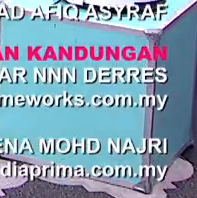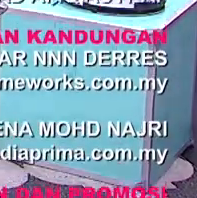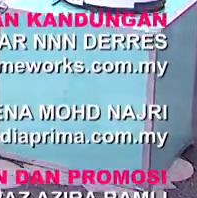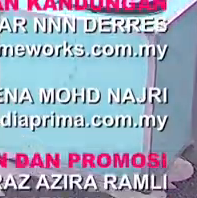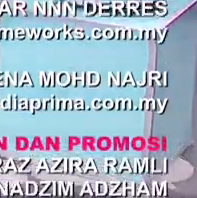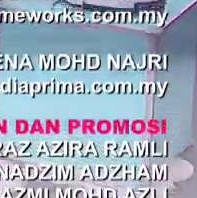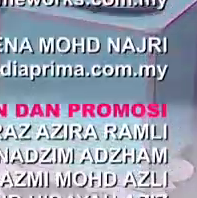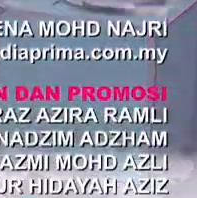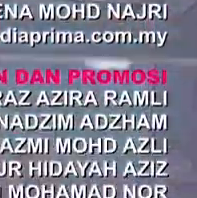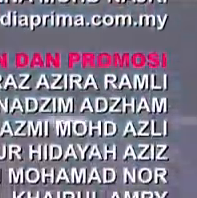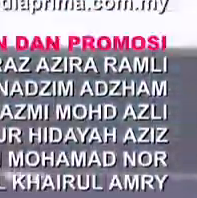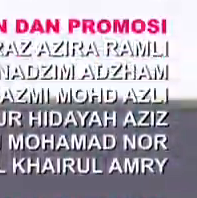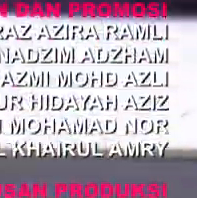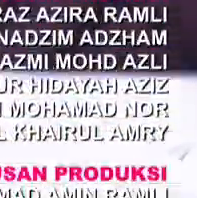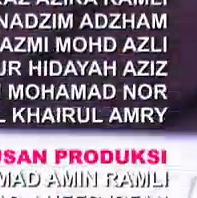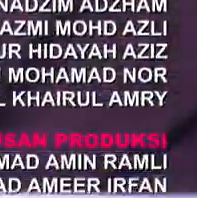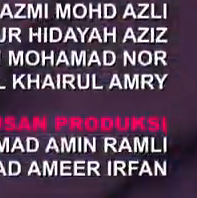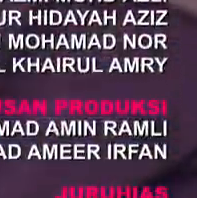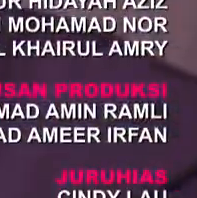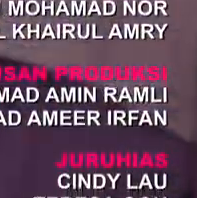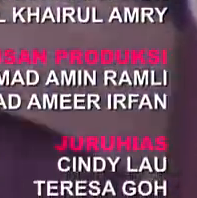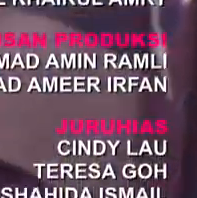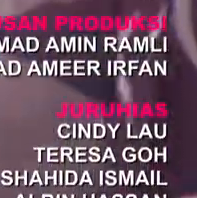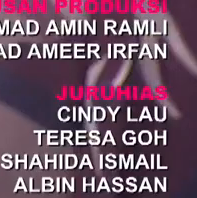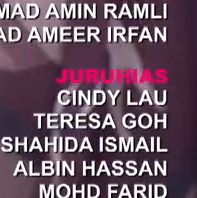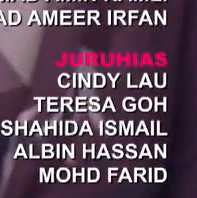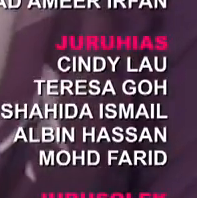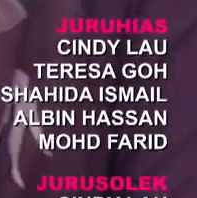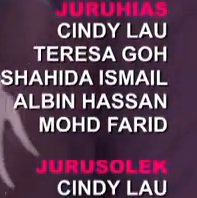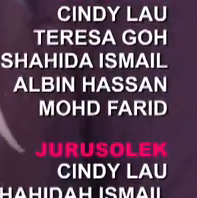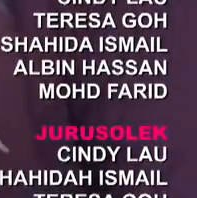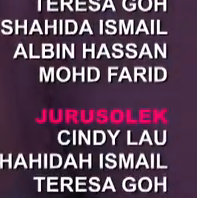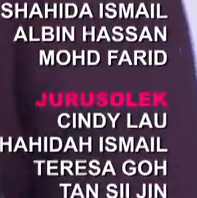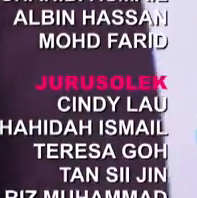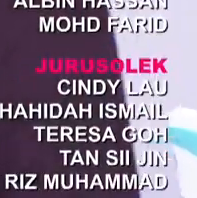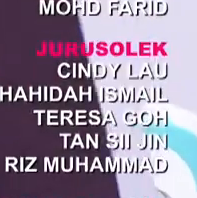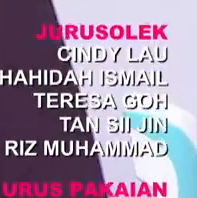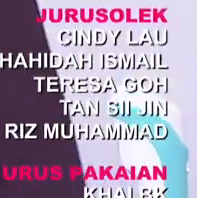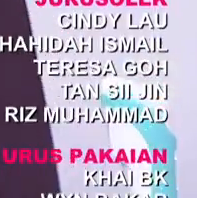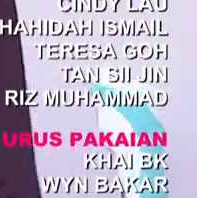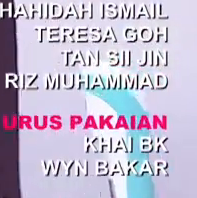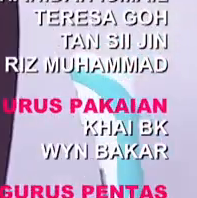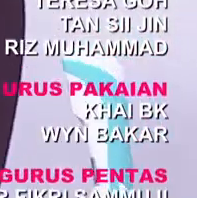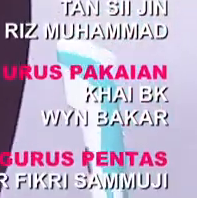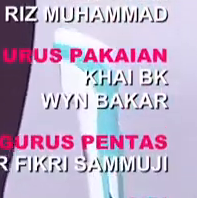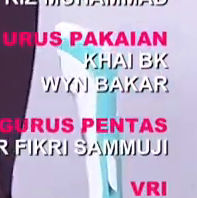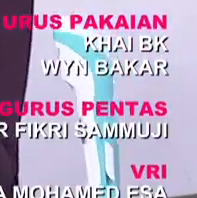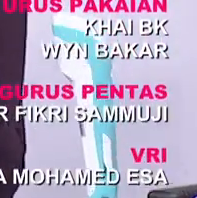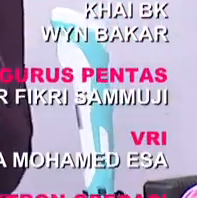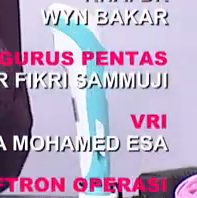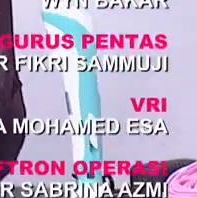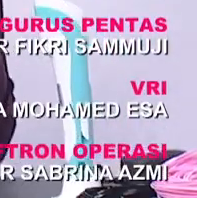untuk bekerja menjimatkan tenaga jimat masa dan juga kost beri